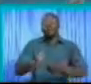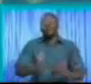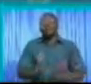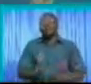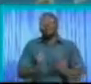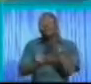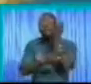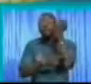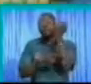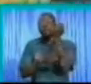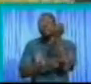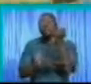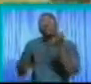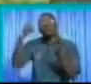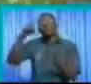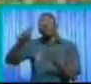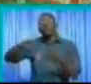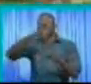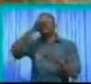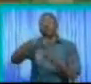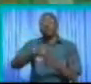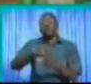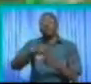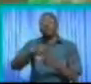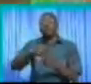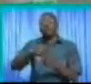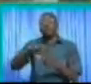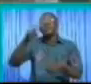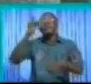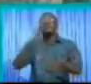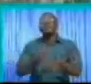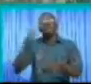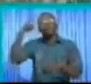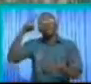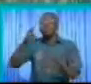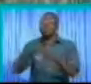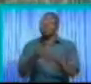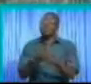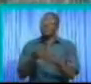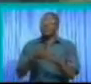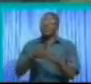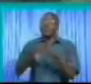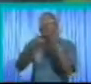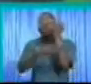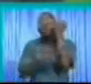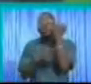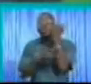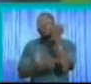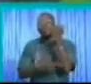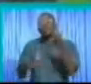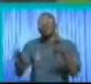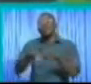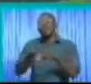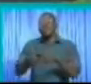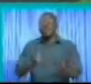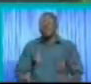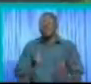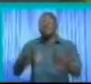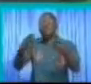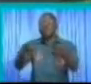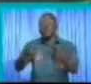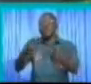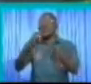régionale qui est à ce stand. Et en tant qu'un homme ressource quand même de la région, et un pionnier aussi des expositions au